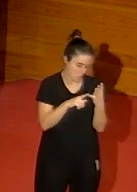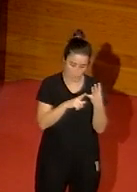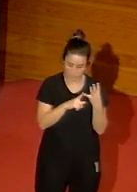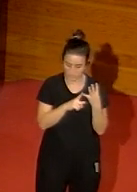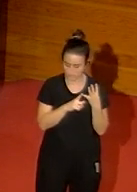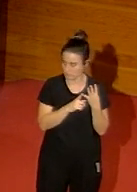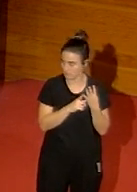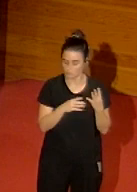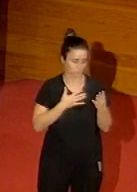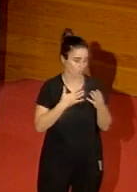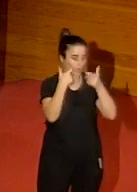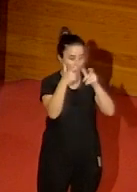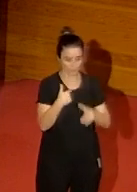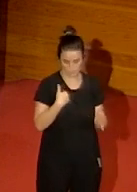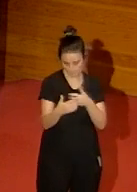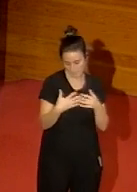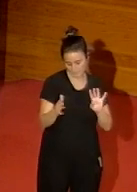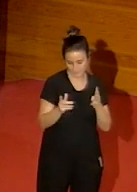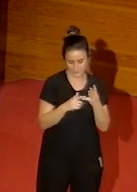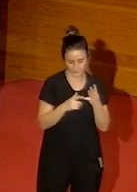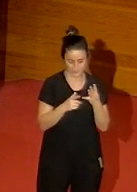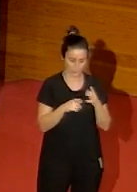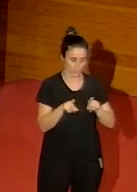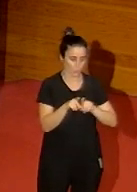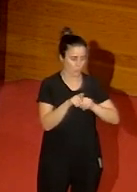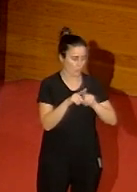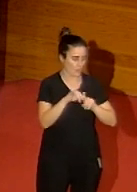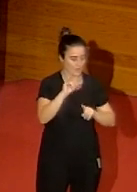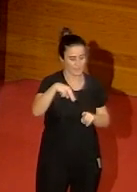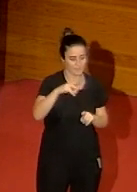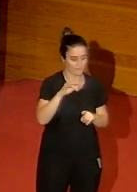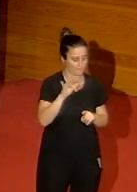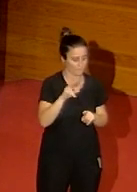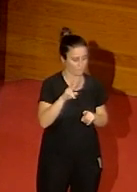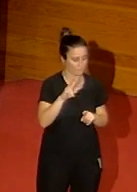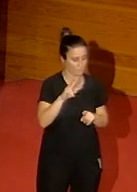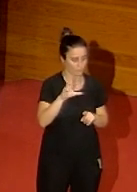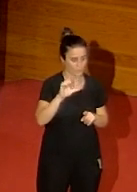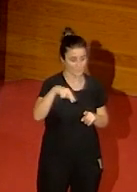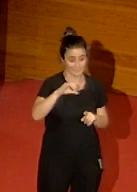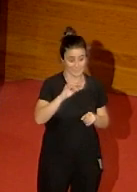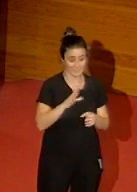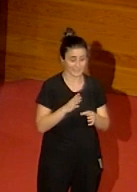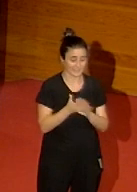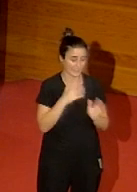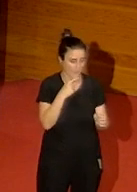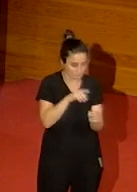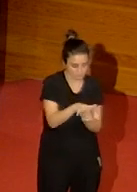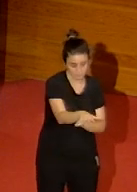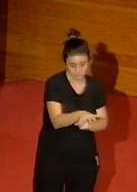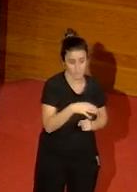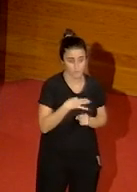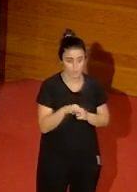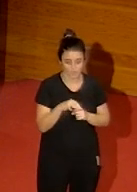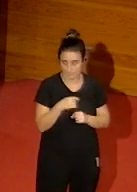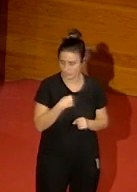nire ustez, hau da nik egindako kategoria bat, influencerra. Eta igual burura, nik adibideak ez ditut jarri nahi hemen, inorez dudalako jarri